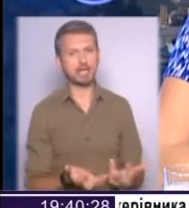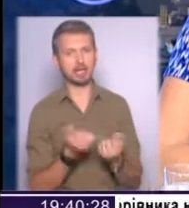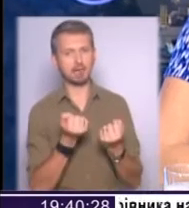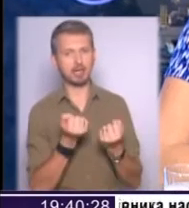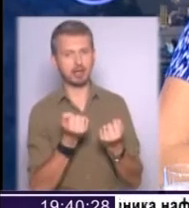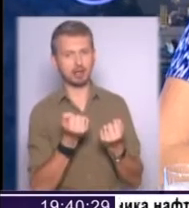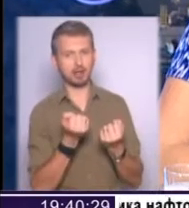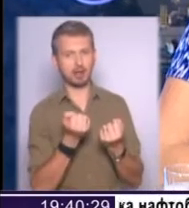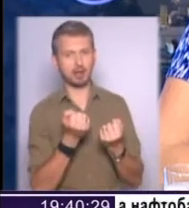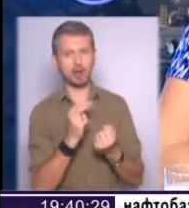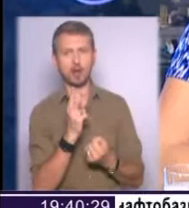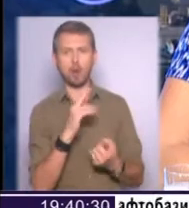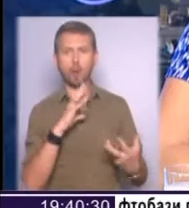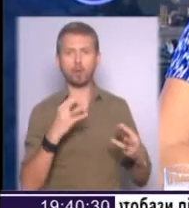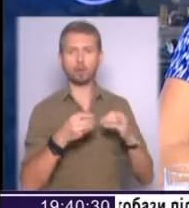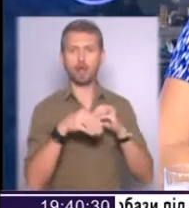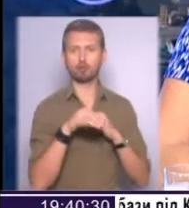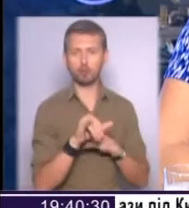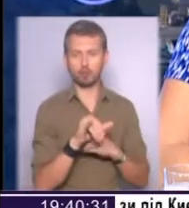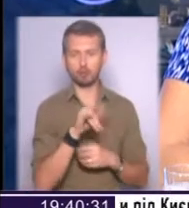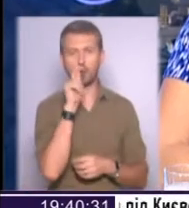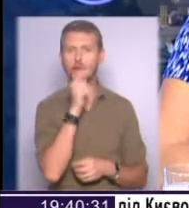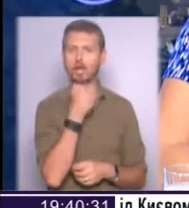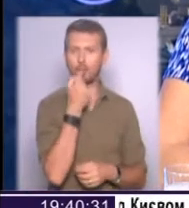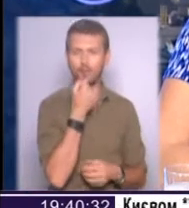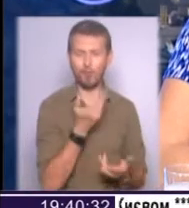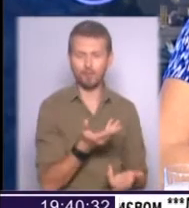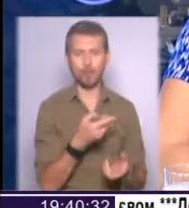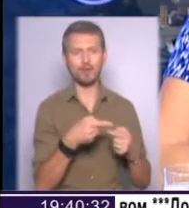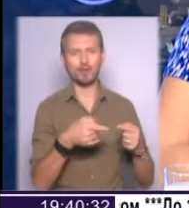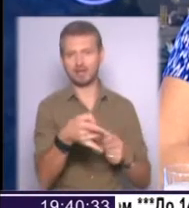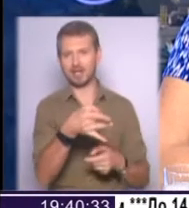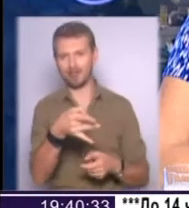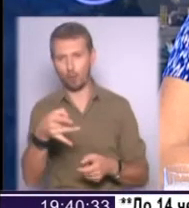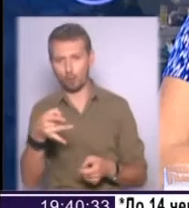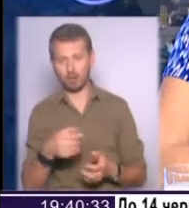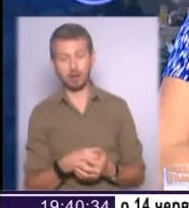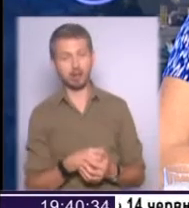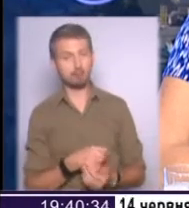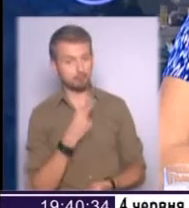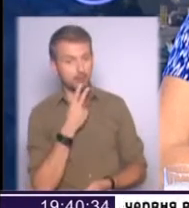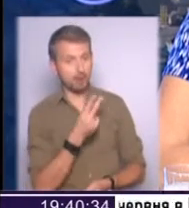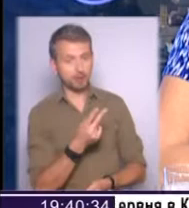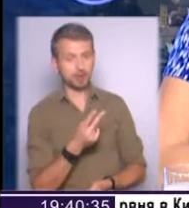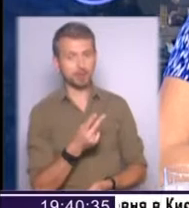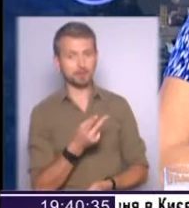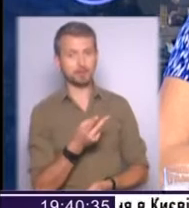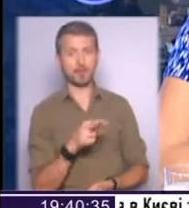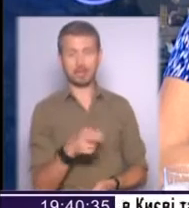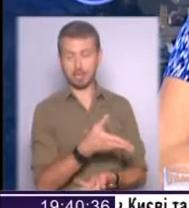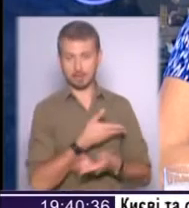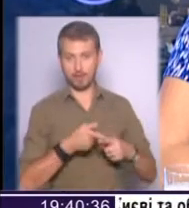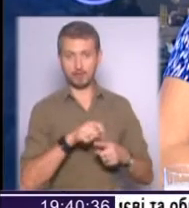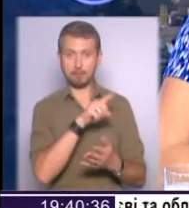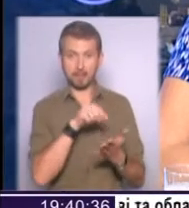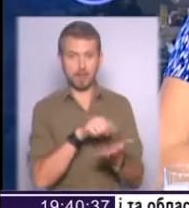контенту, власне, і контенту україномовного в різних регіонах, бачите, для нас це питання